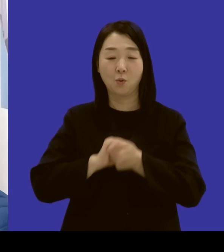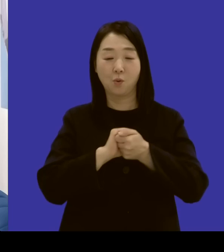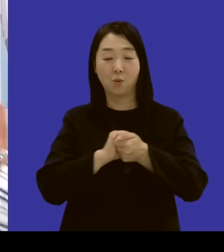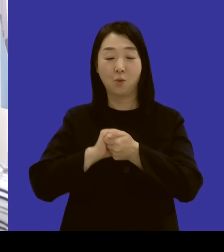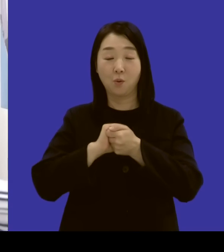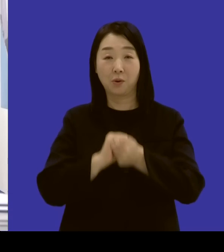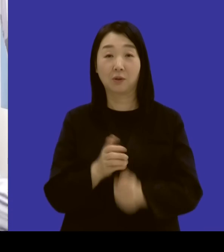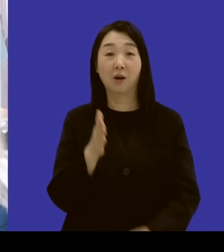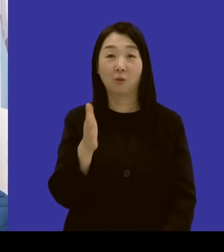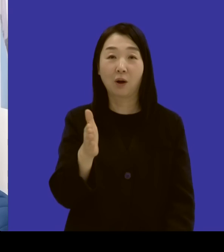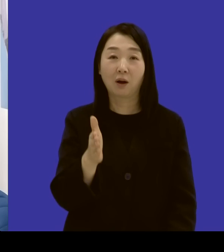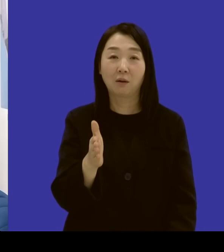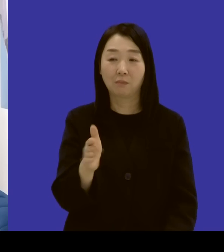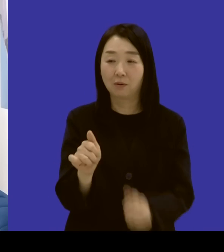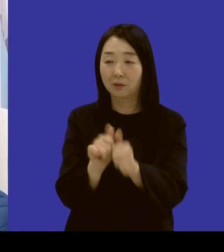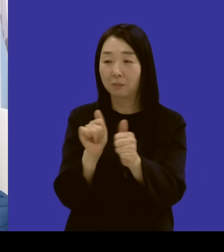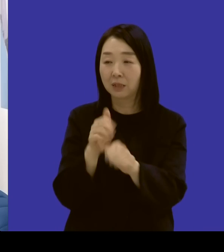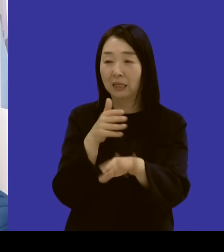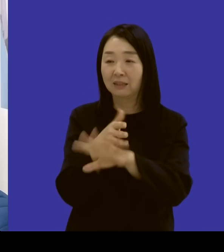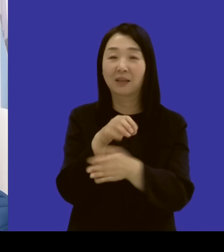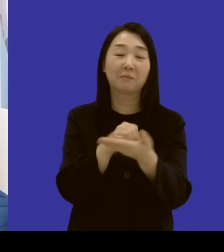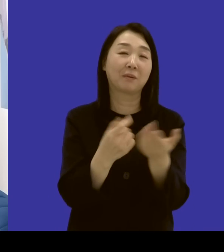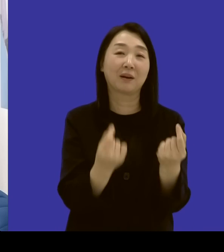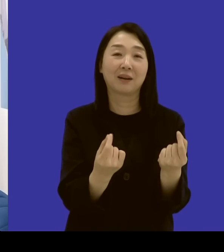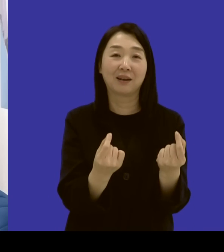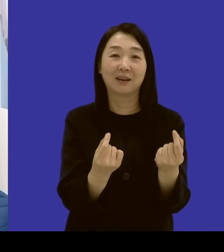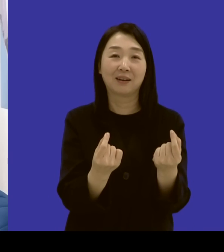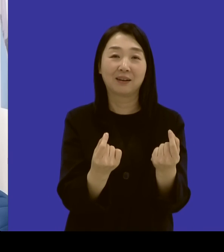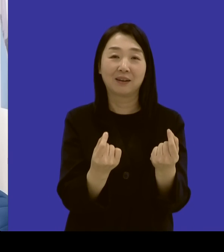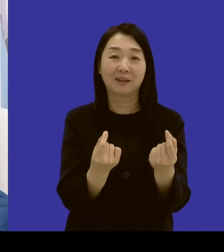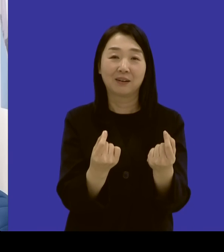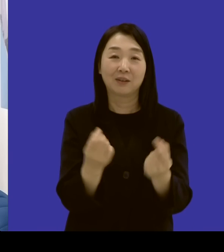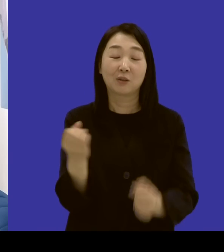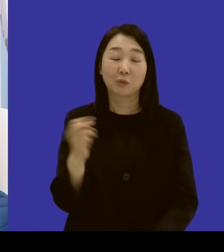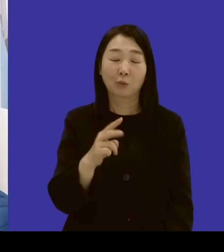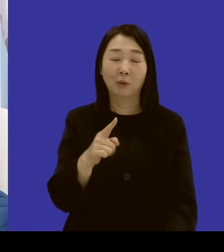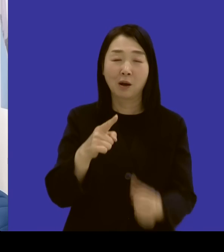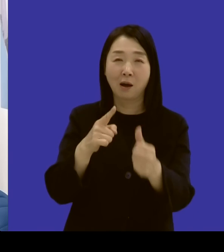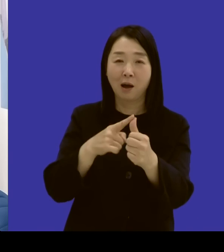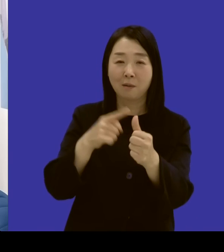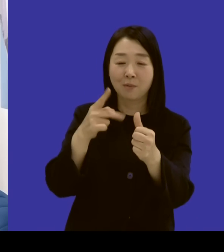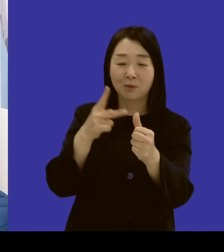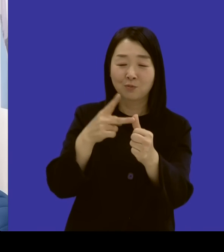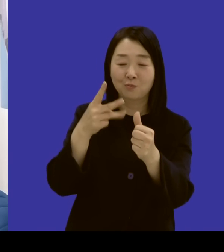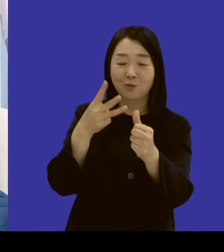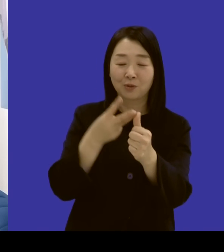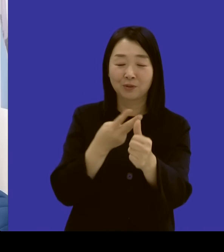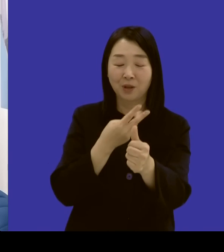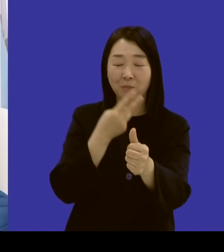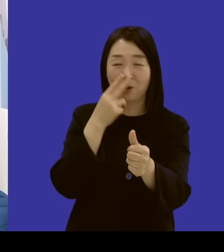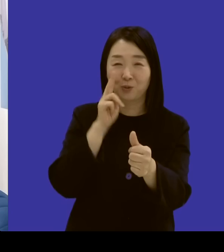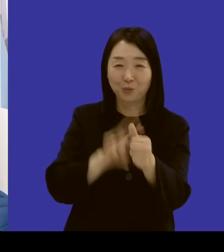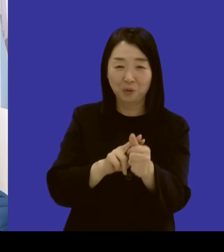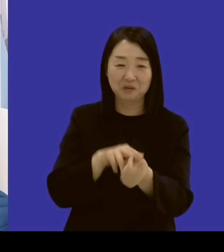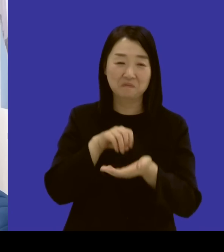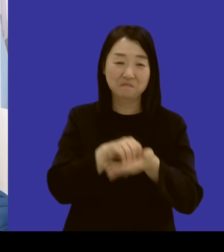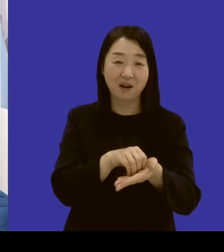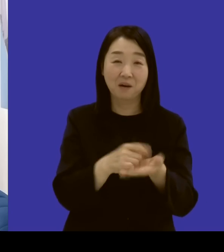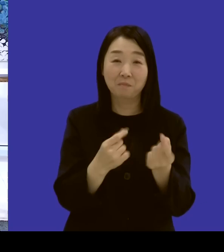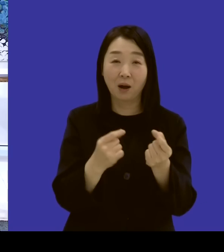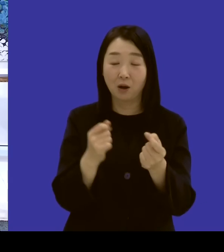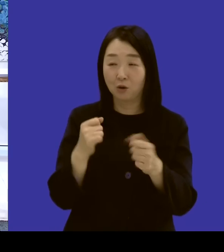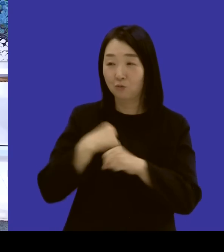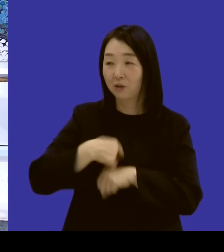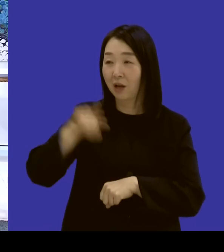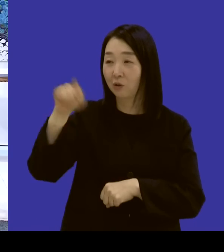좀 네. 늦게 들어오고 또 유학도 그리고 갔다 오고. 맞아요. 예 그리고 뭐 몇 번 재수하고 그렇죠, 뭐 이렇게 그렇죠. 하고 군대 그럼 뭐 갔다가 비슷한 오면 저보다 나이죠. 나이가 많아.